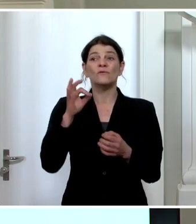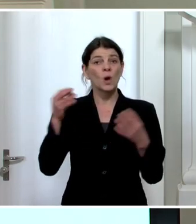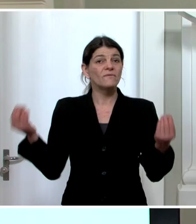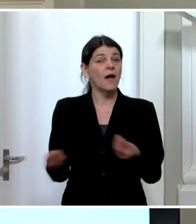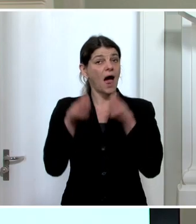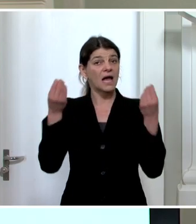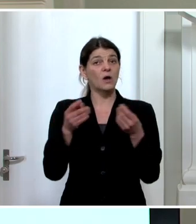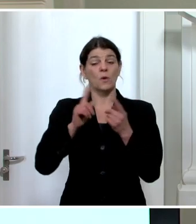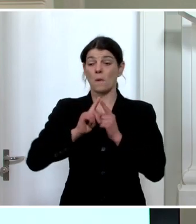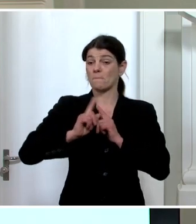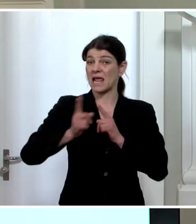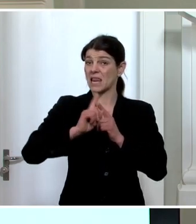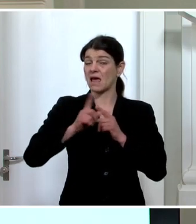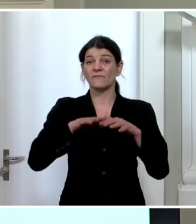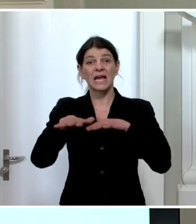den Pendlerverkehr,